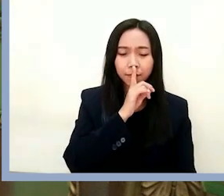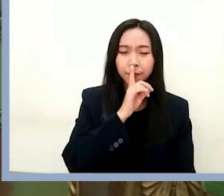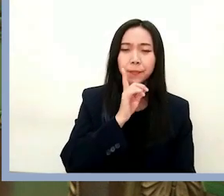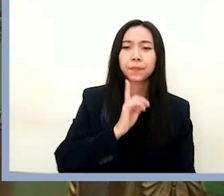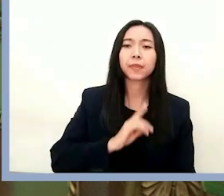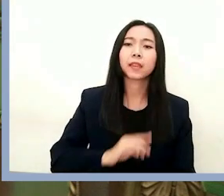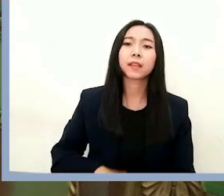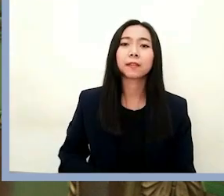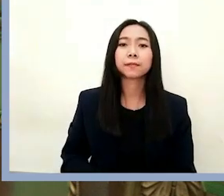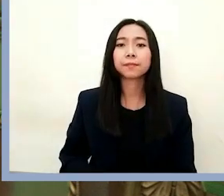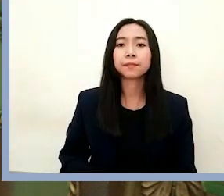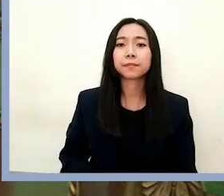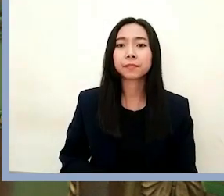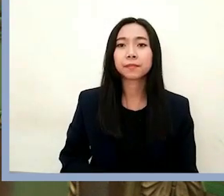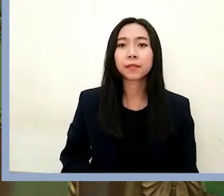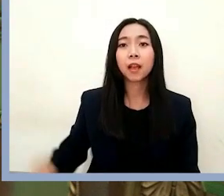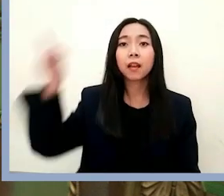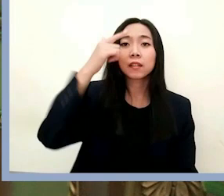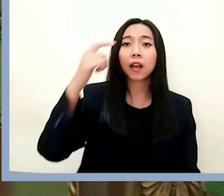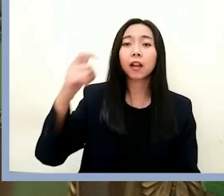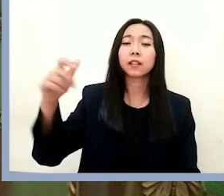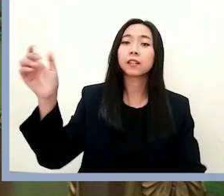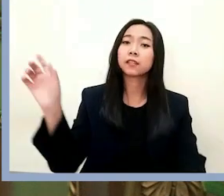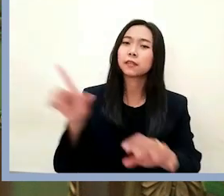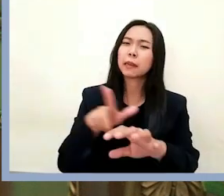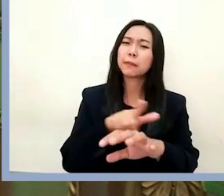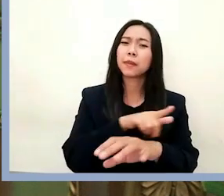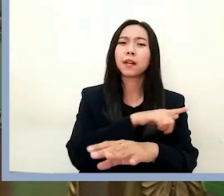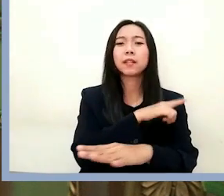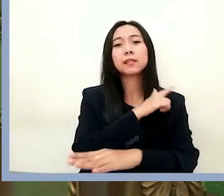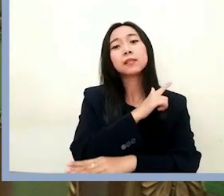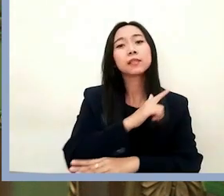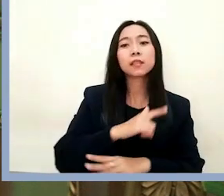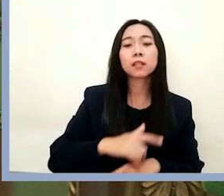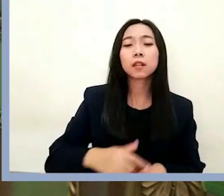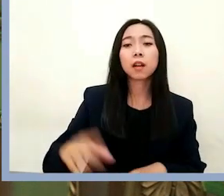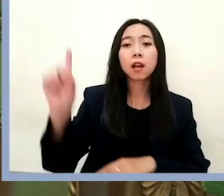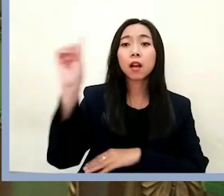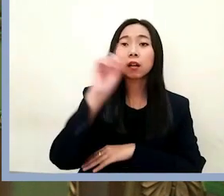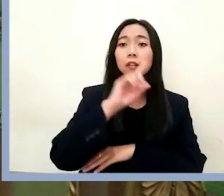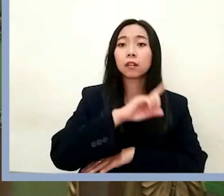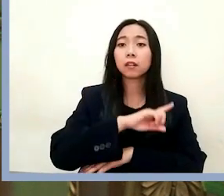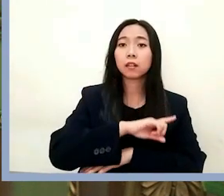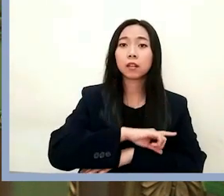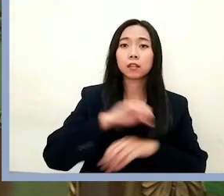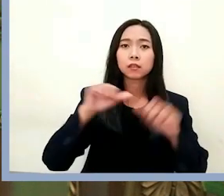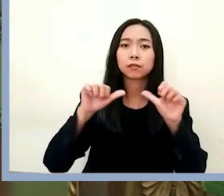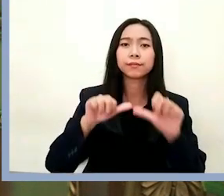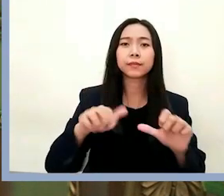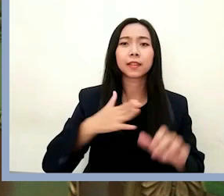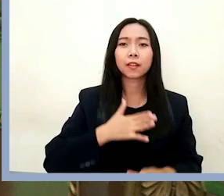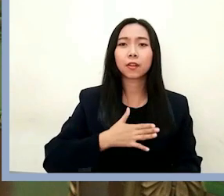berdiam diri karena sepanjang hari